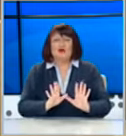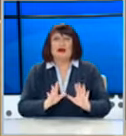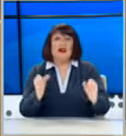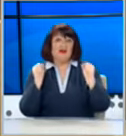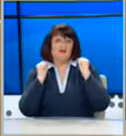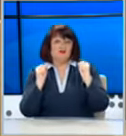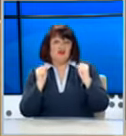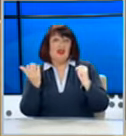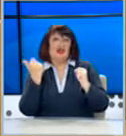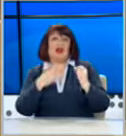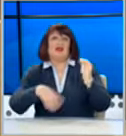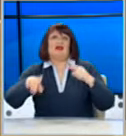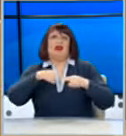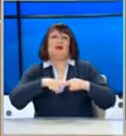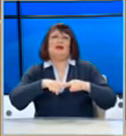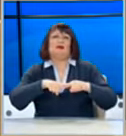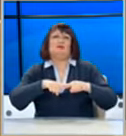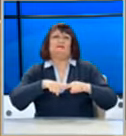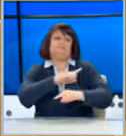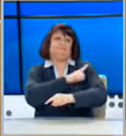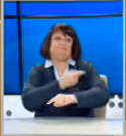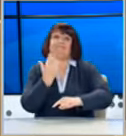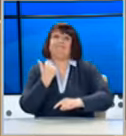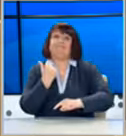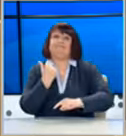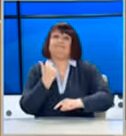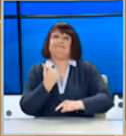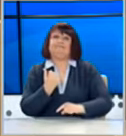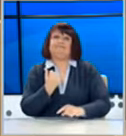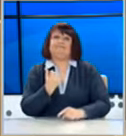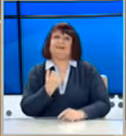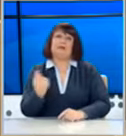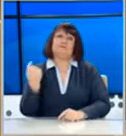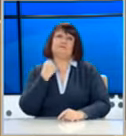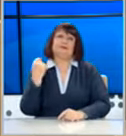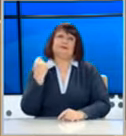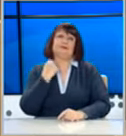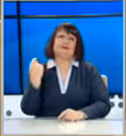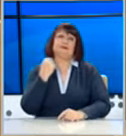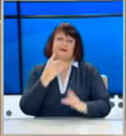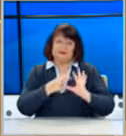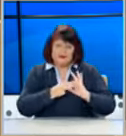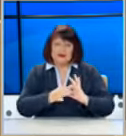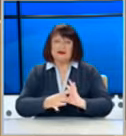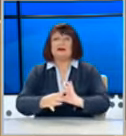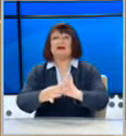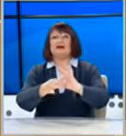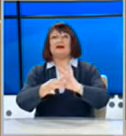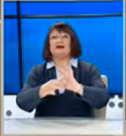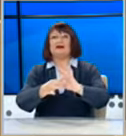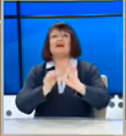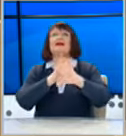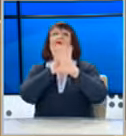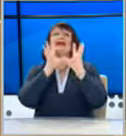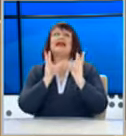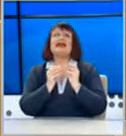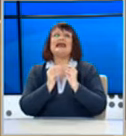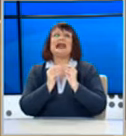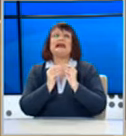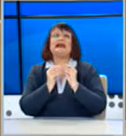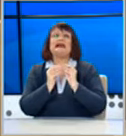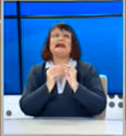ανθεκτικότητα. Εδώ λοιπόν οι αποτυχίες, οι συνεχιζόμενες, δημιουργούν ένα γενικευμένο